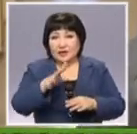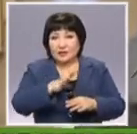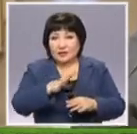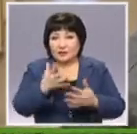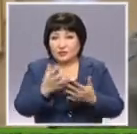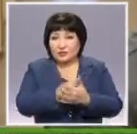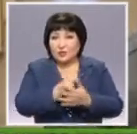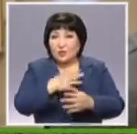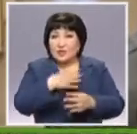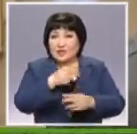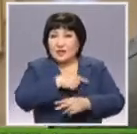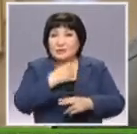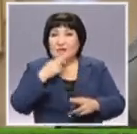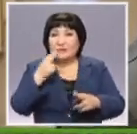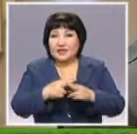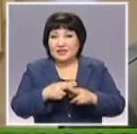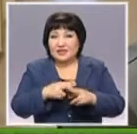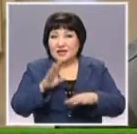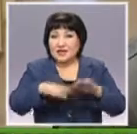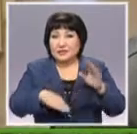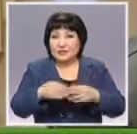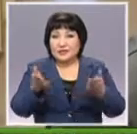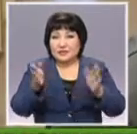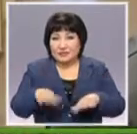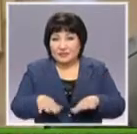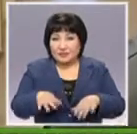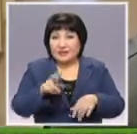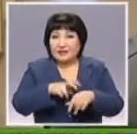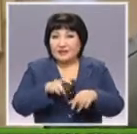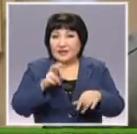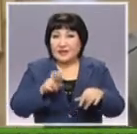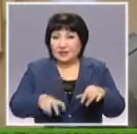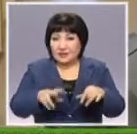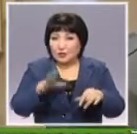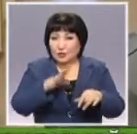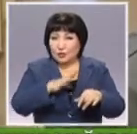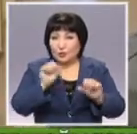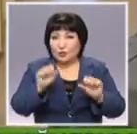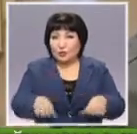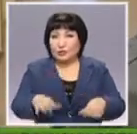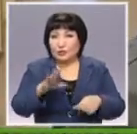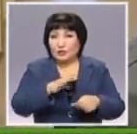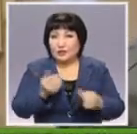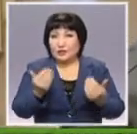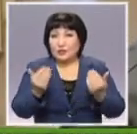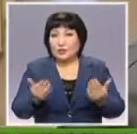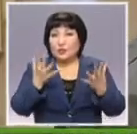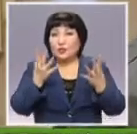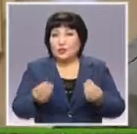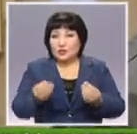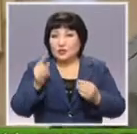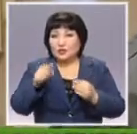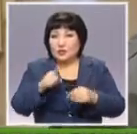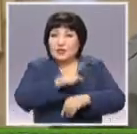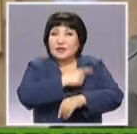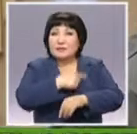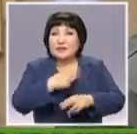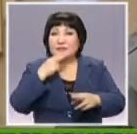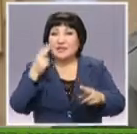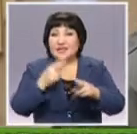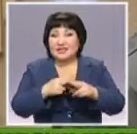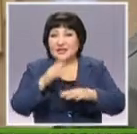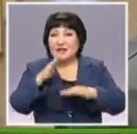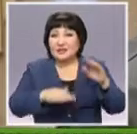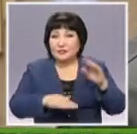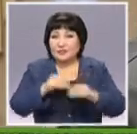кәсібін тастап, дәрігер ғана болатын. Мүмкіндік болатын. Бүгінгі күні ол сол медбикелік кәсібін жалғастыра